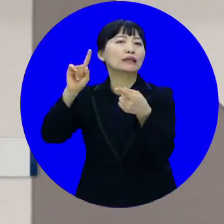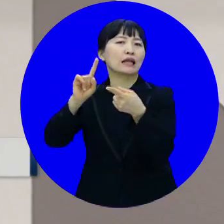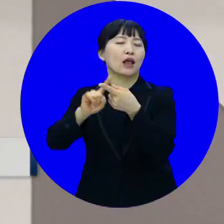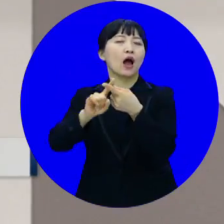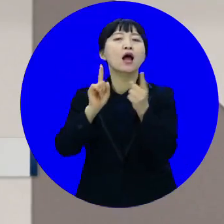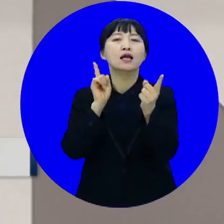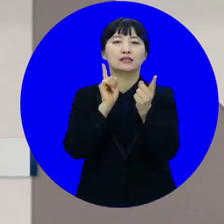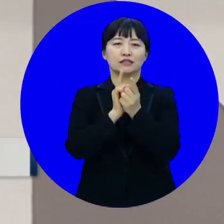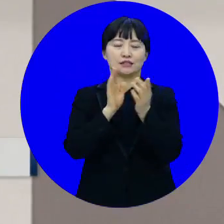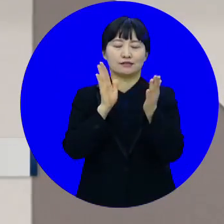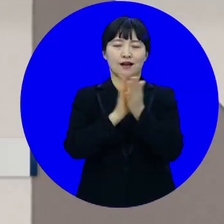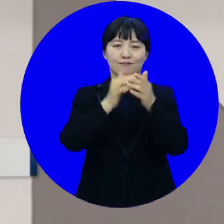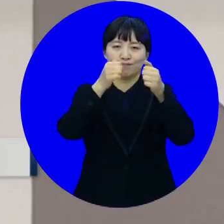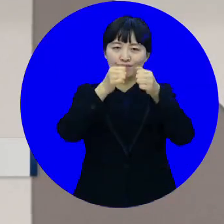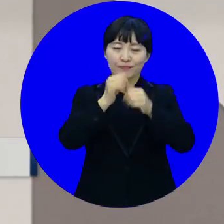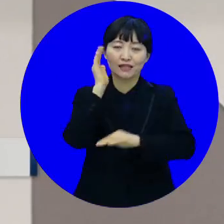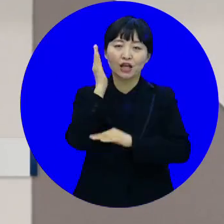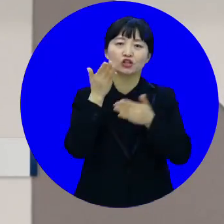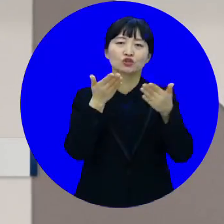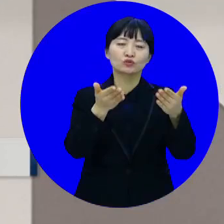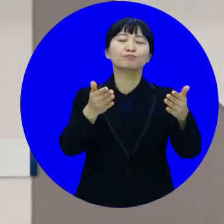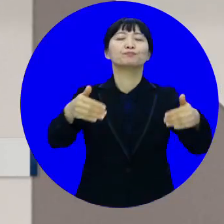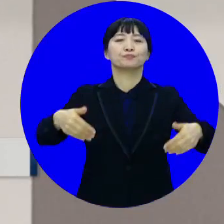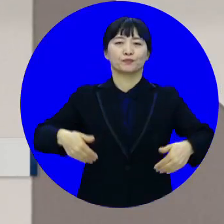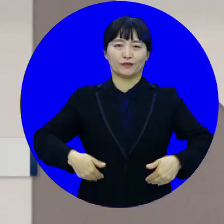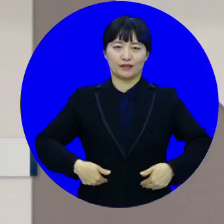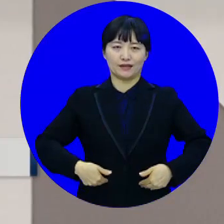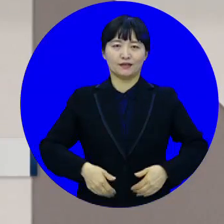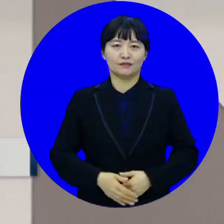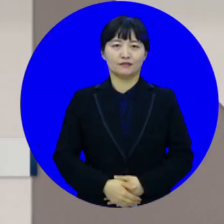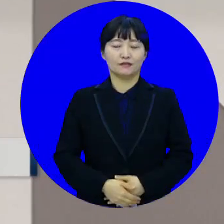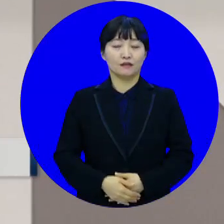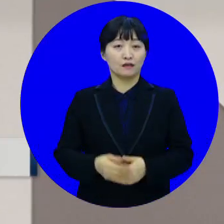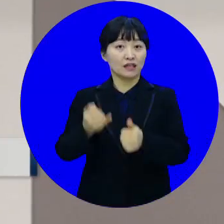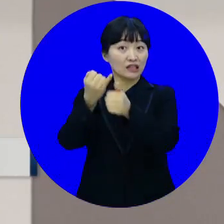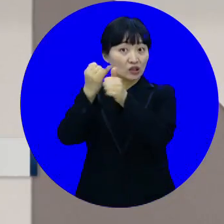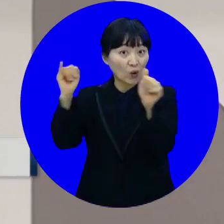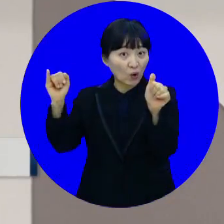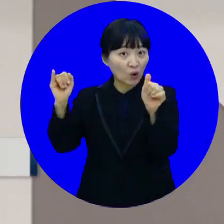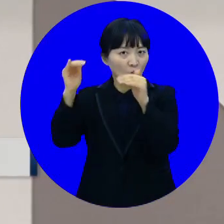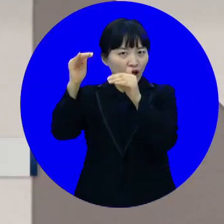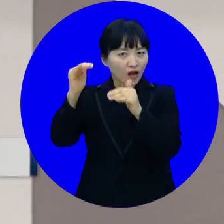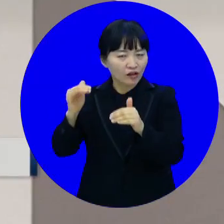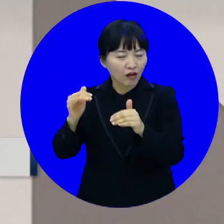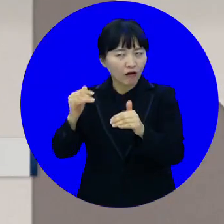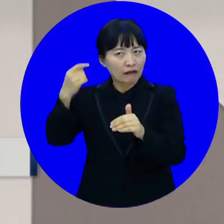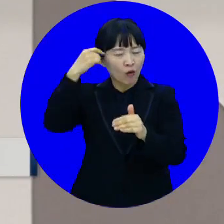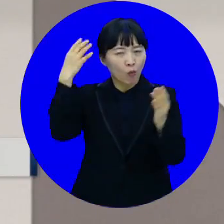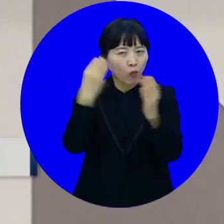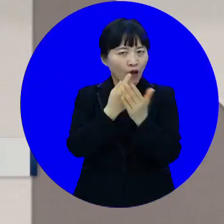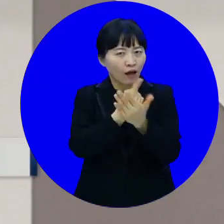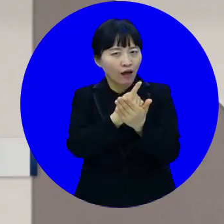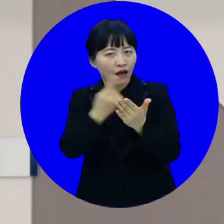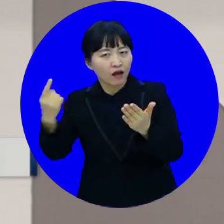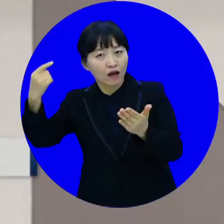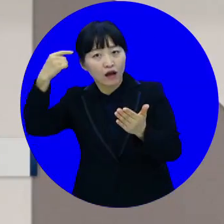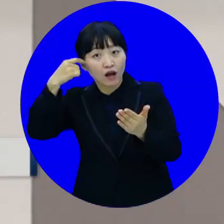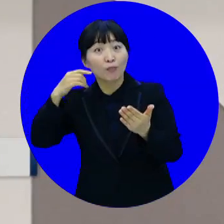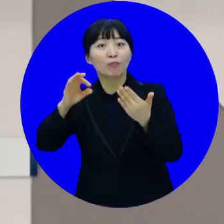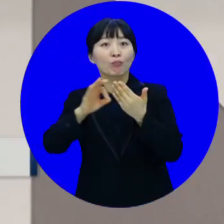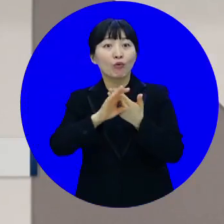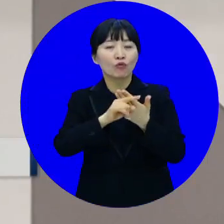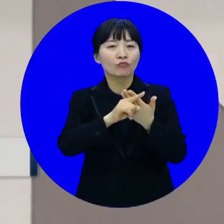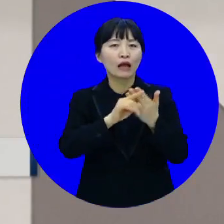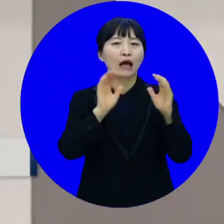좀 직접적이면서 구체적으로 얘기해 주는 게 필요합니다. 부모의 이혼으로 자신이 과정에서 좀 철저히